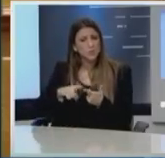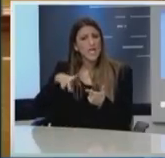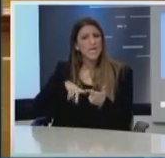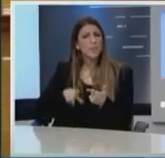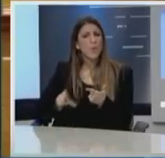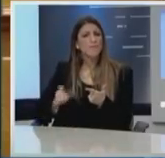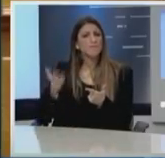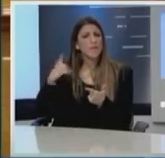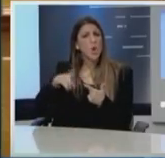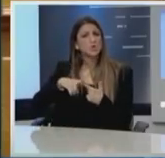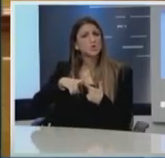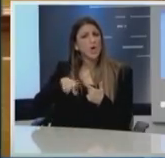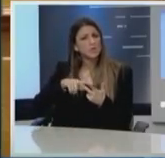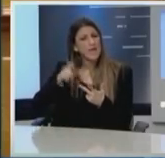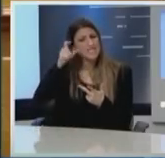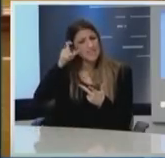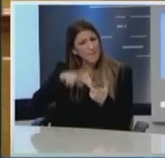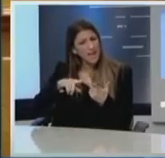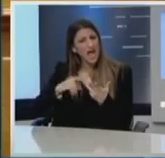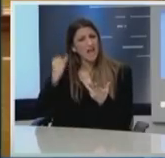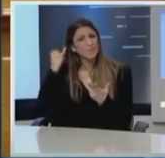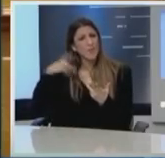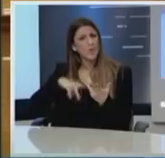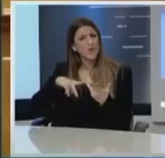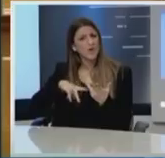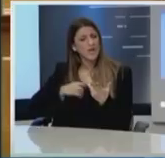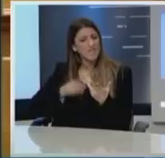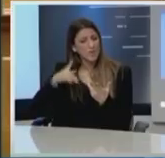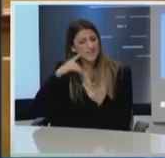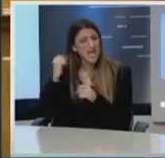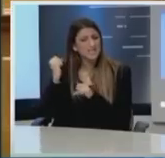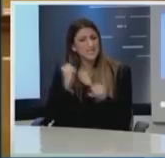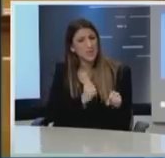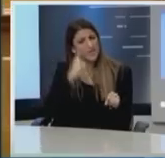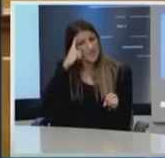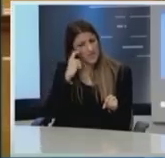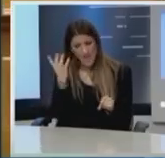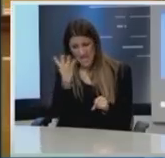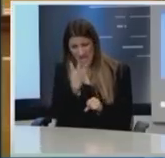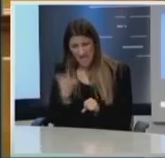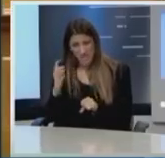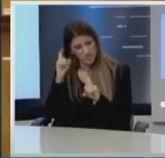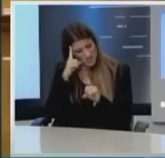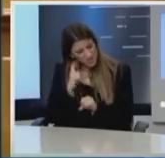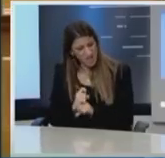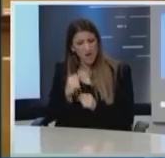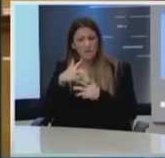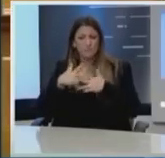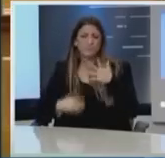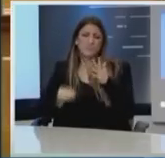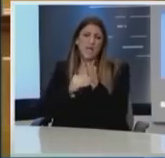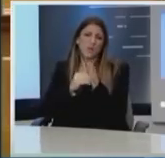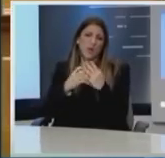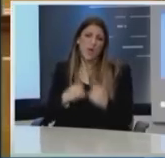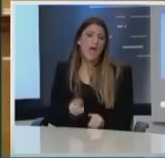γνωρίσαμε, και τους Σαμαράδες και τους Γεωργιάδητες. Βεβαίως έχει ένα κόστος. Άκουσα να λέει ο